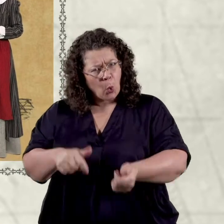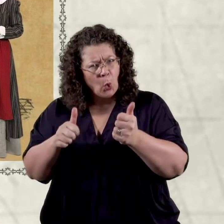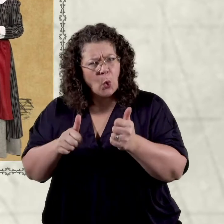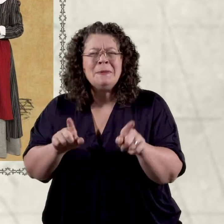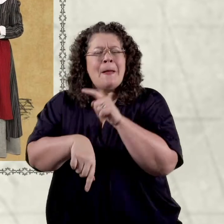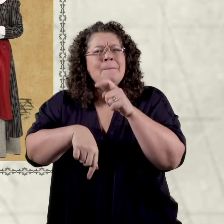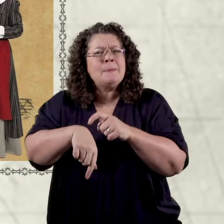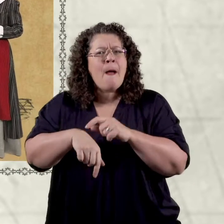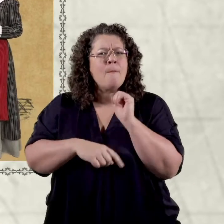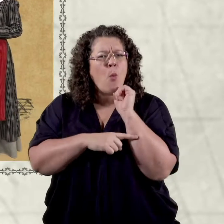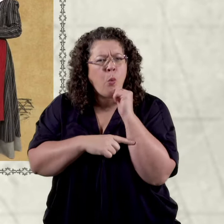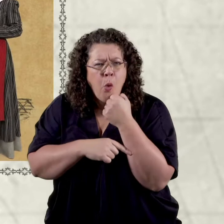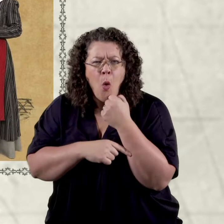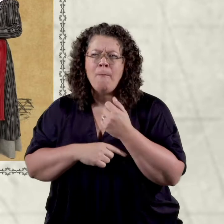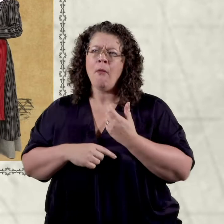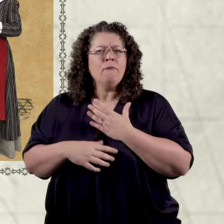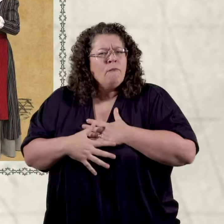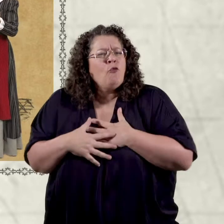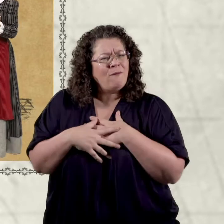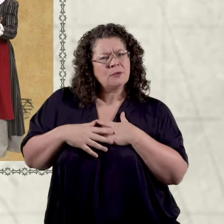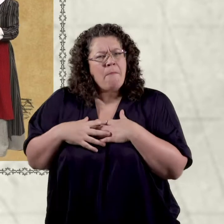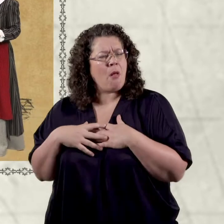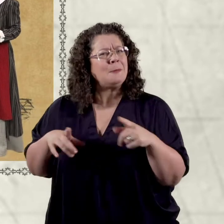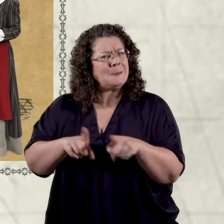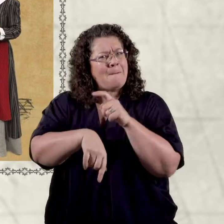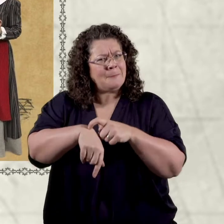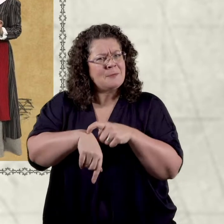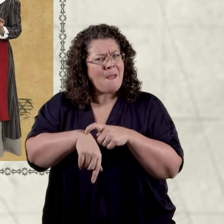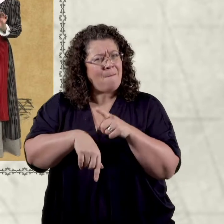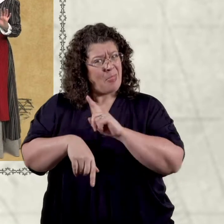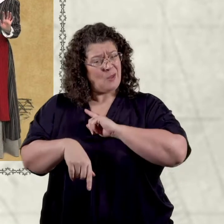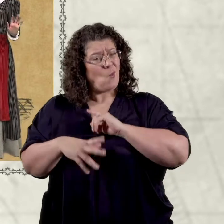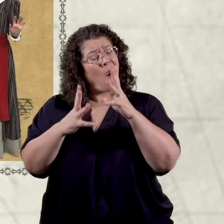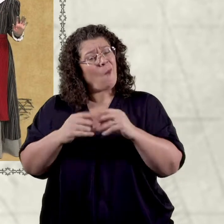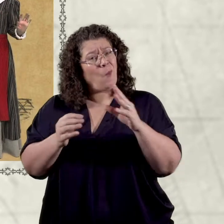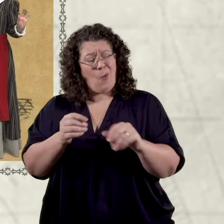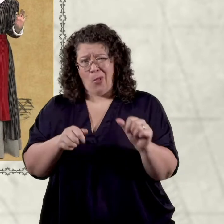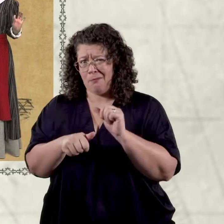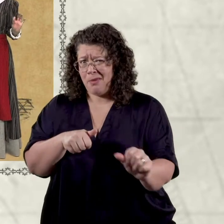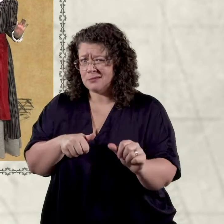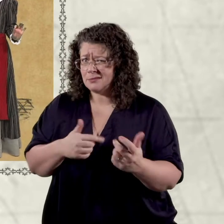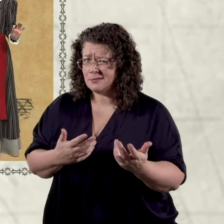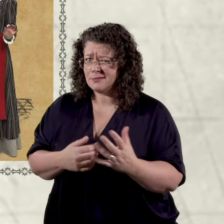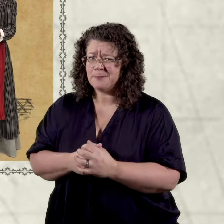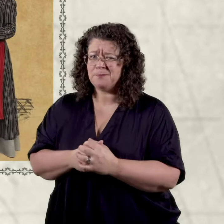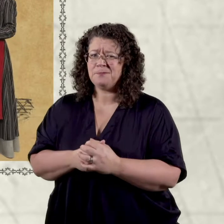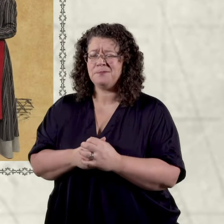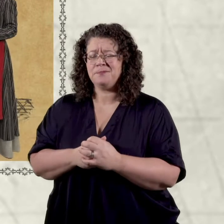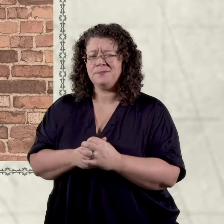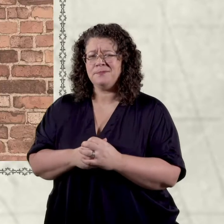gynnes ac yn gyfforddus ar yr un pryd. A dyna pam bod gwlân mor ddelfrydol.